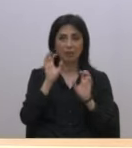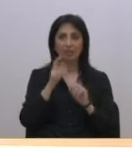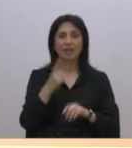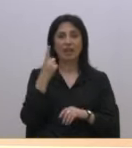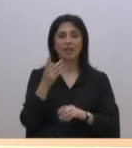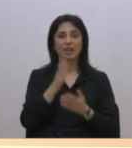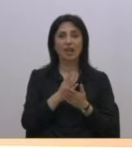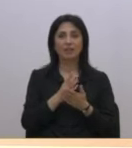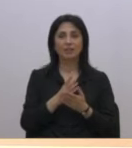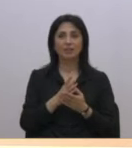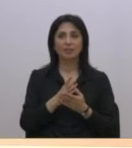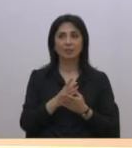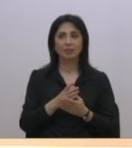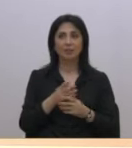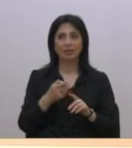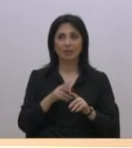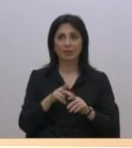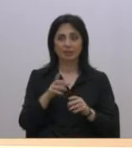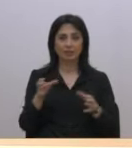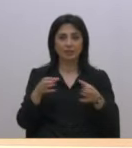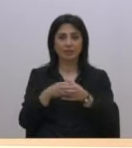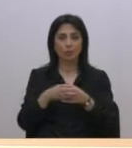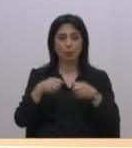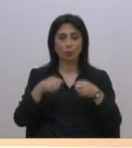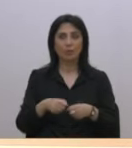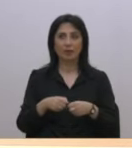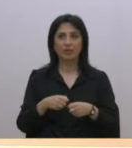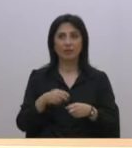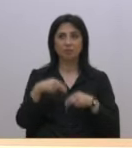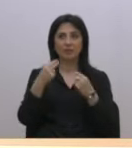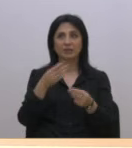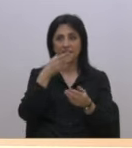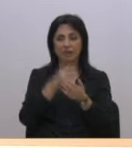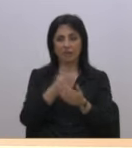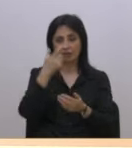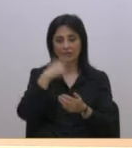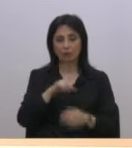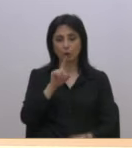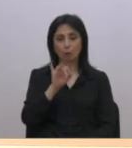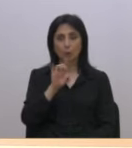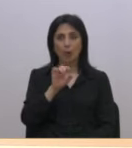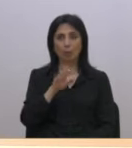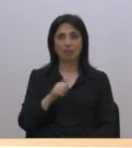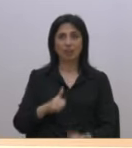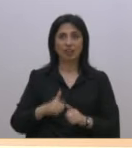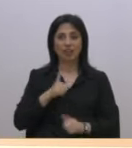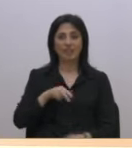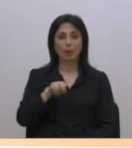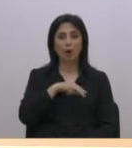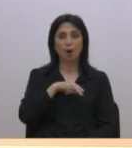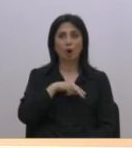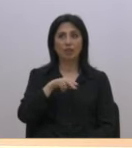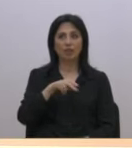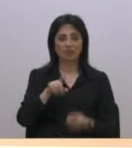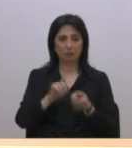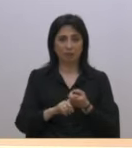ერთი ეს არის ის სეგრეგაცია, რომლის უფლებაც მიცა თავის თავს ზურაბიშვილმა, ვისაც ღირსების ორდენებს